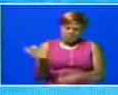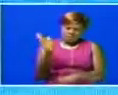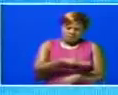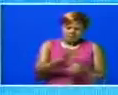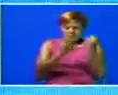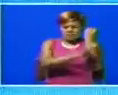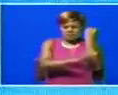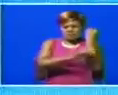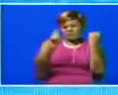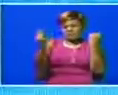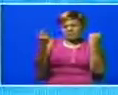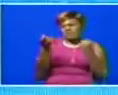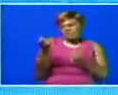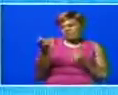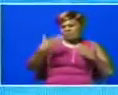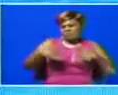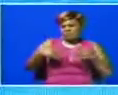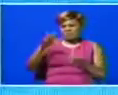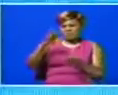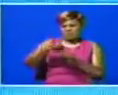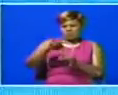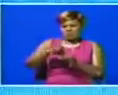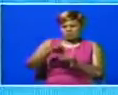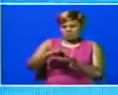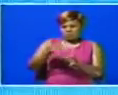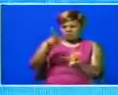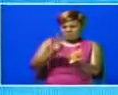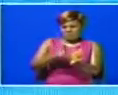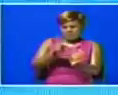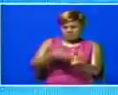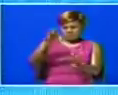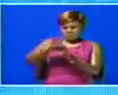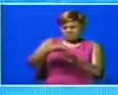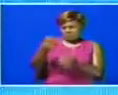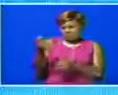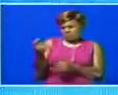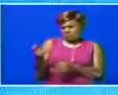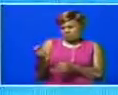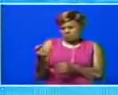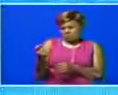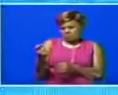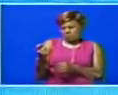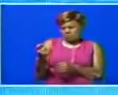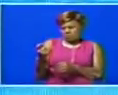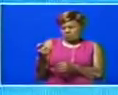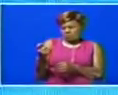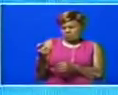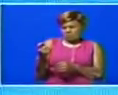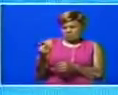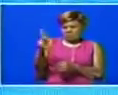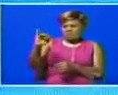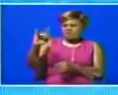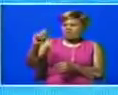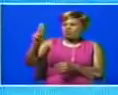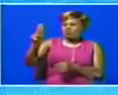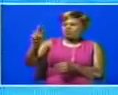Tukirejea humu nchini Kenya, idadi ndogo ya wapiga kura wamejitokeza kushiriki uchaguzi mdogo wa eneo bunge la Kitutu Chache. Uchaguzi wa